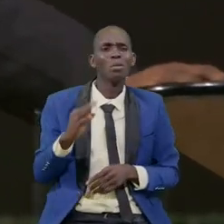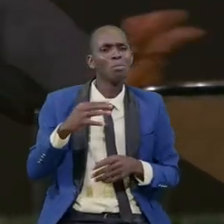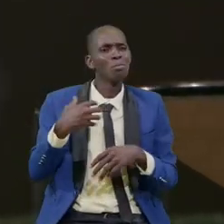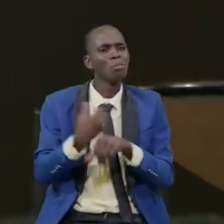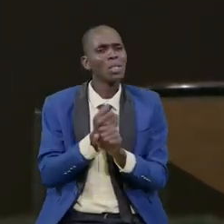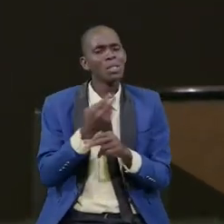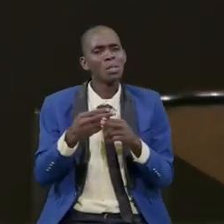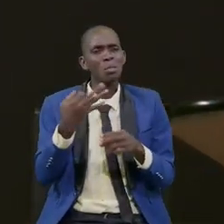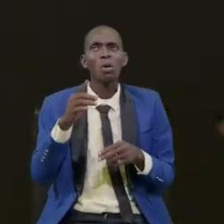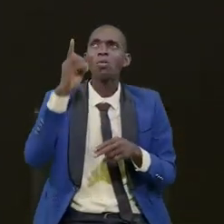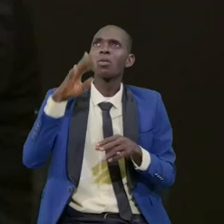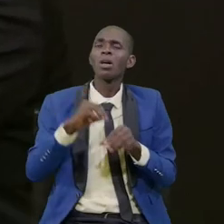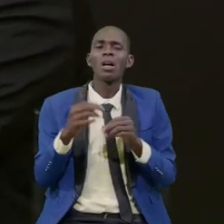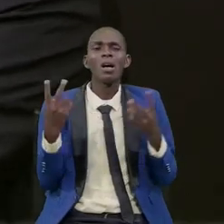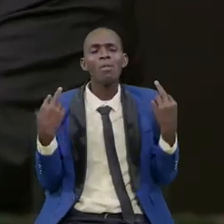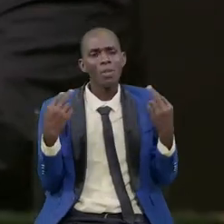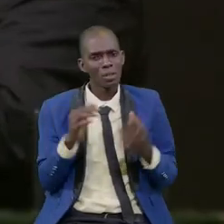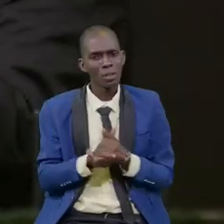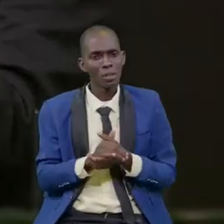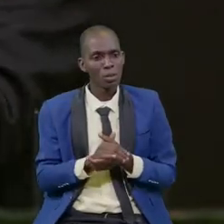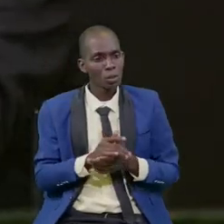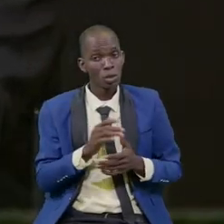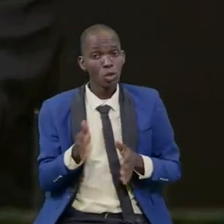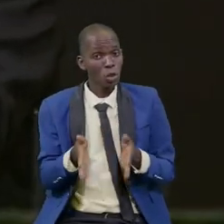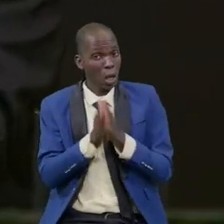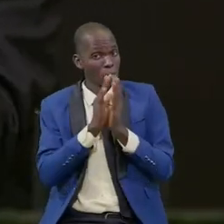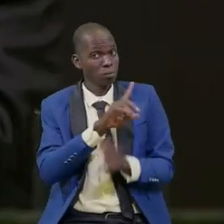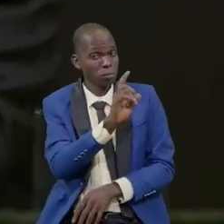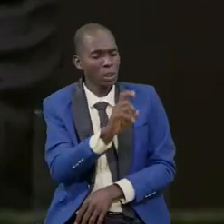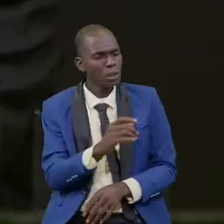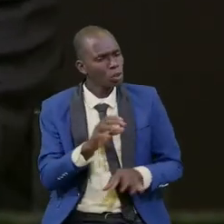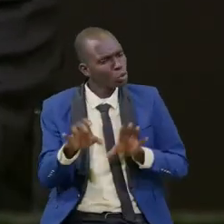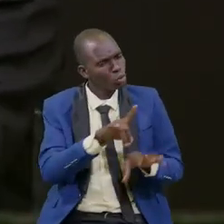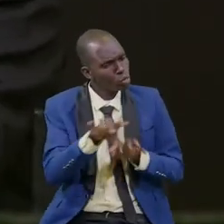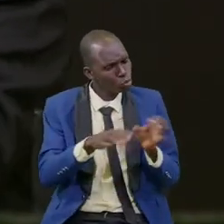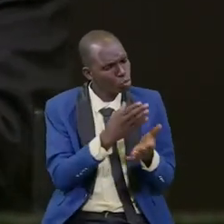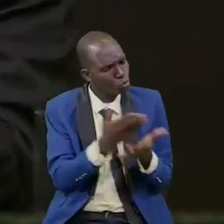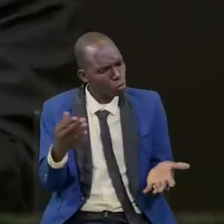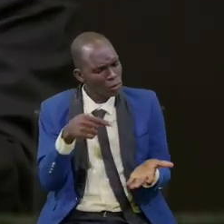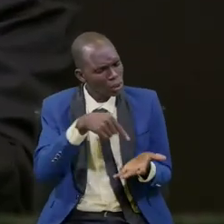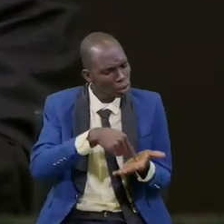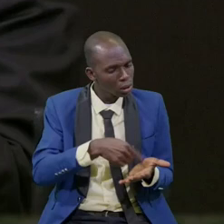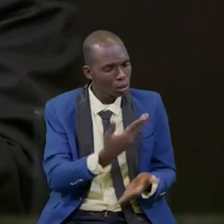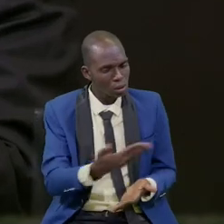en vain. As-tu fait ceci? Un peu de choses? Moins de choses? Oui, je l'ai fait.